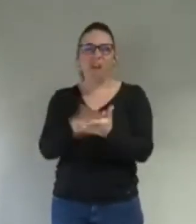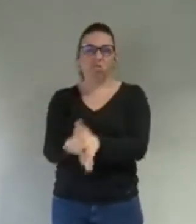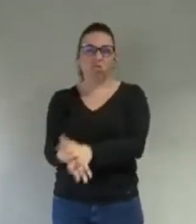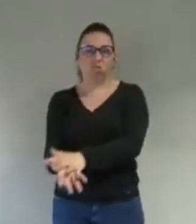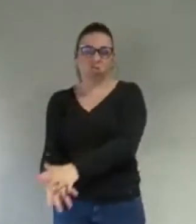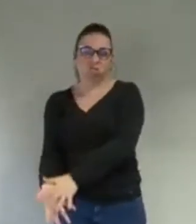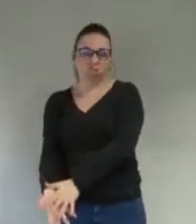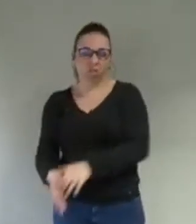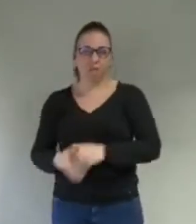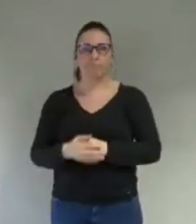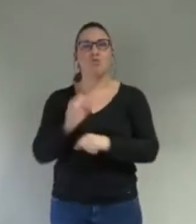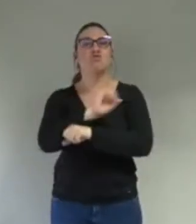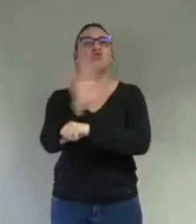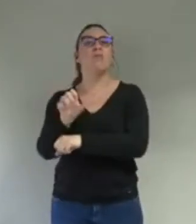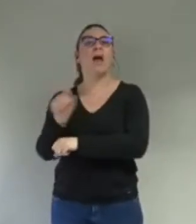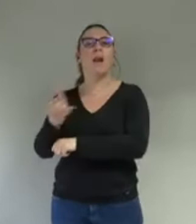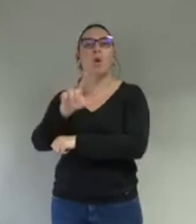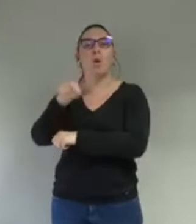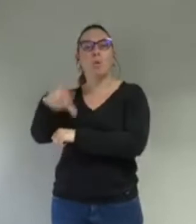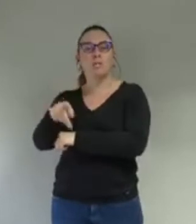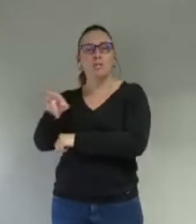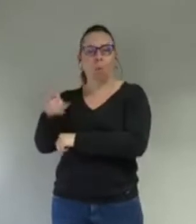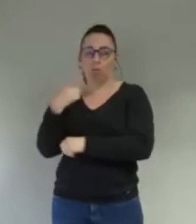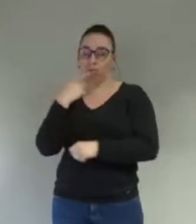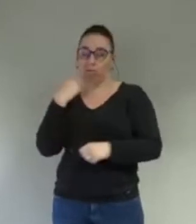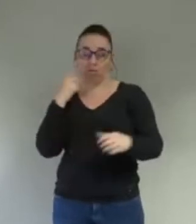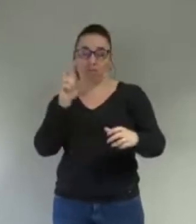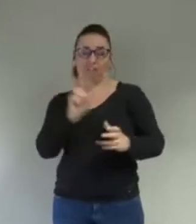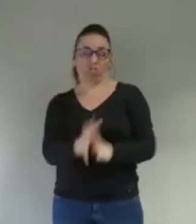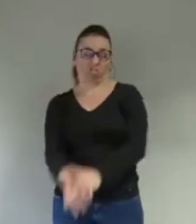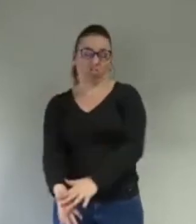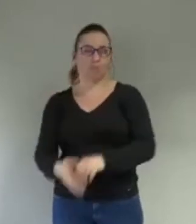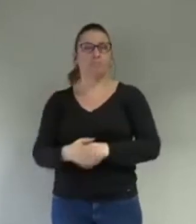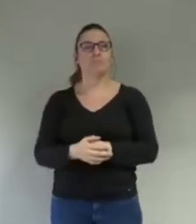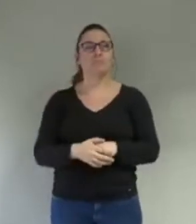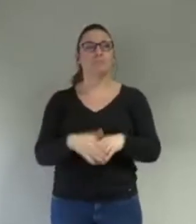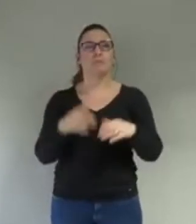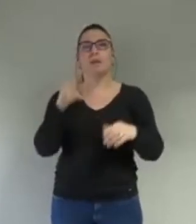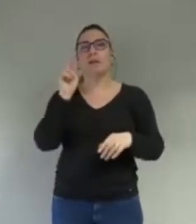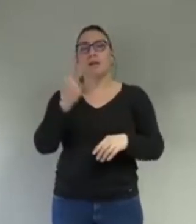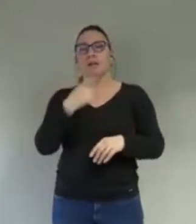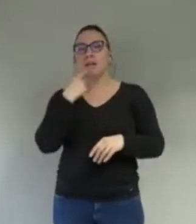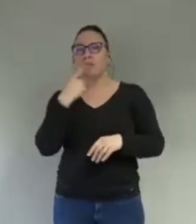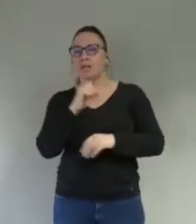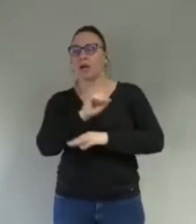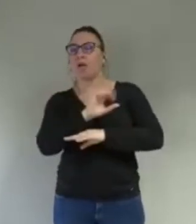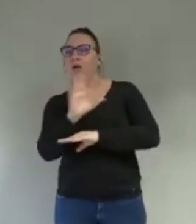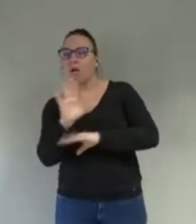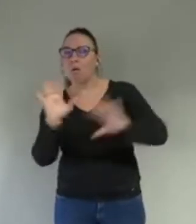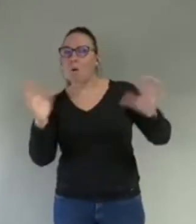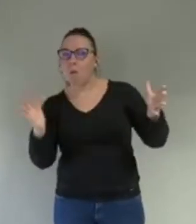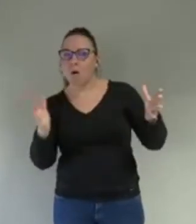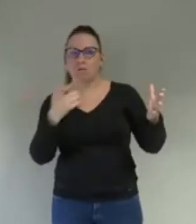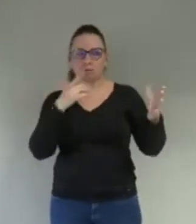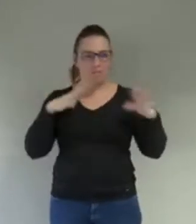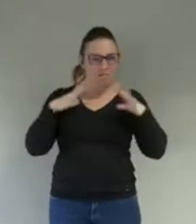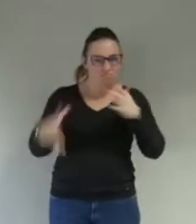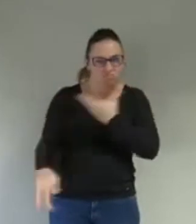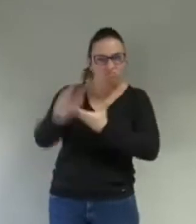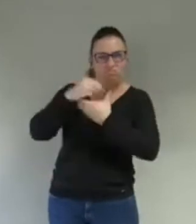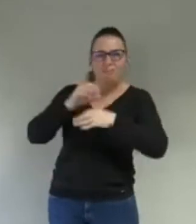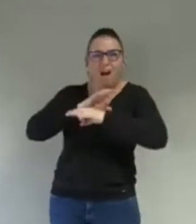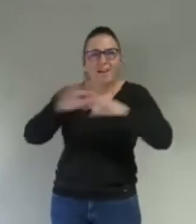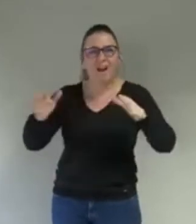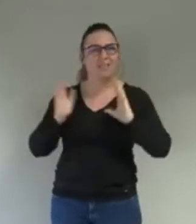postillon. Vous enfumez les Grenoblois au sens propre comme au figuré. Vous ne faites rien pour associer les habitants à